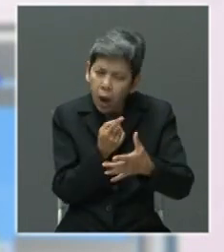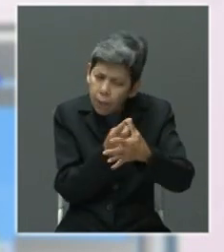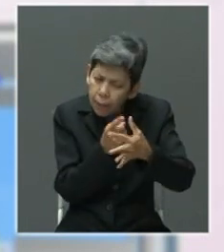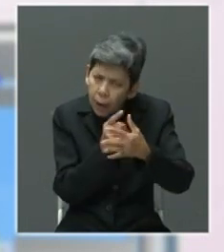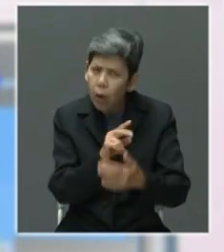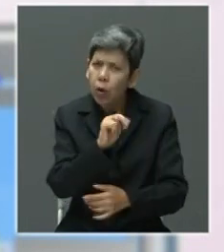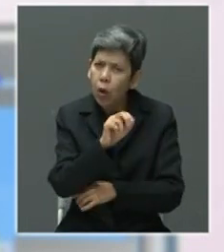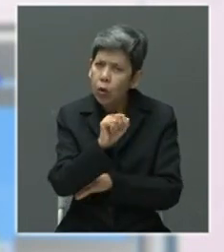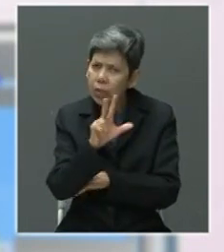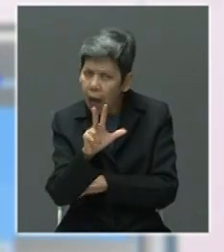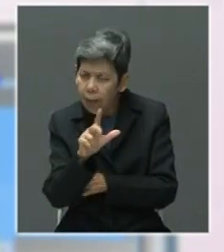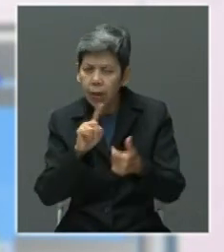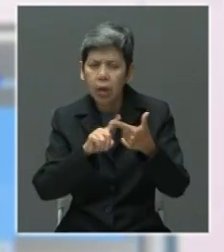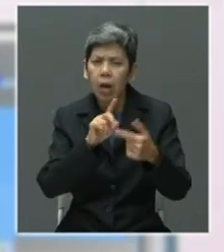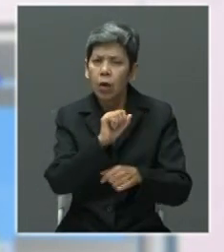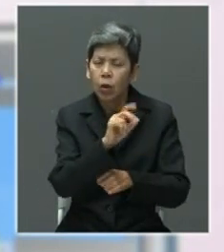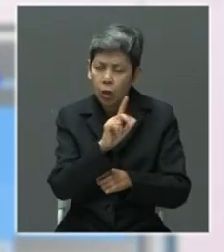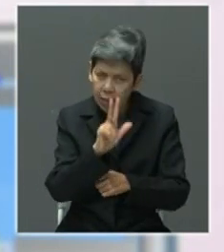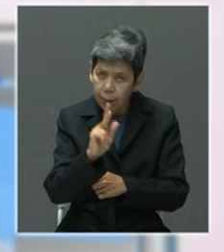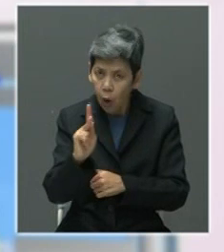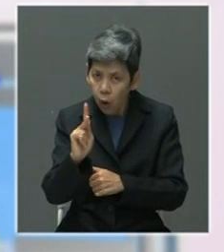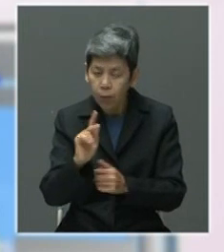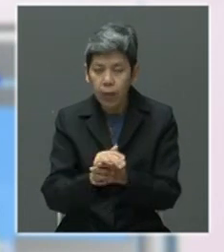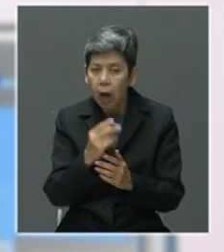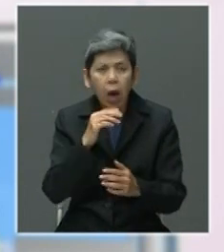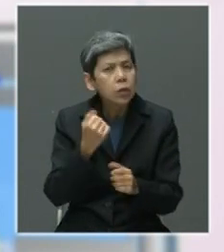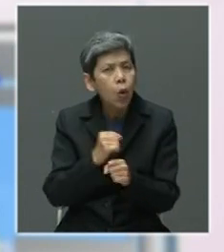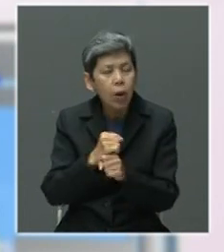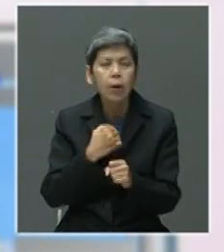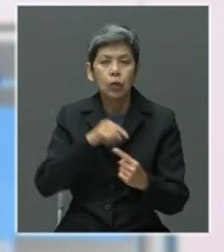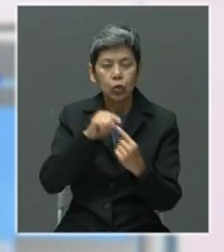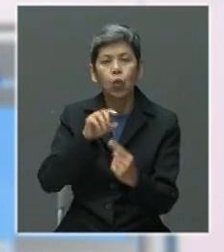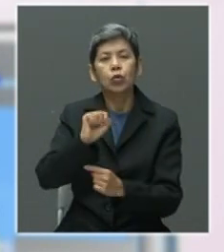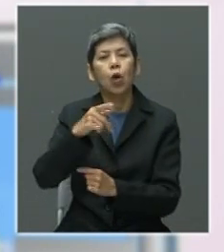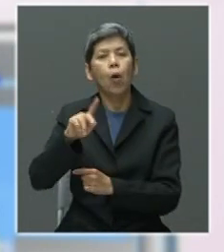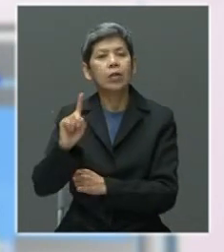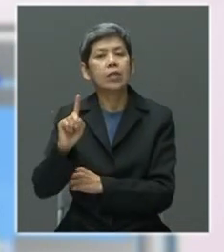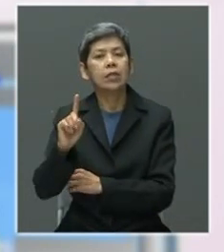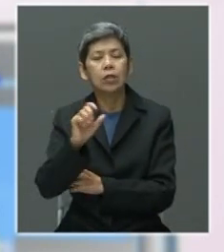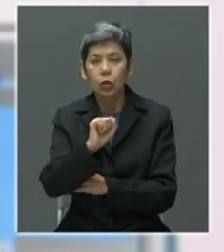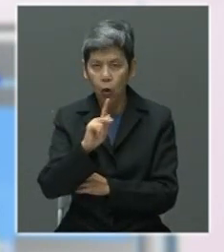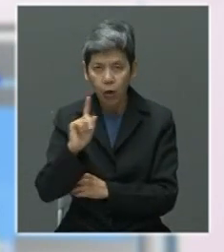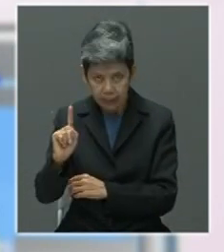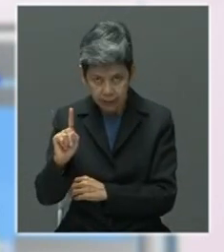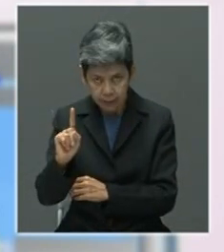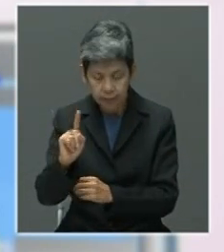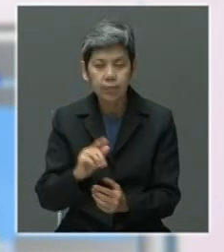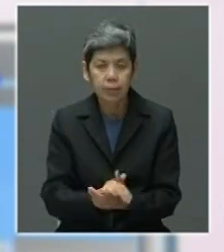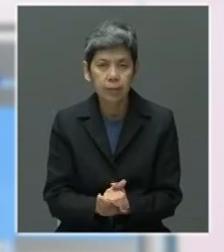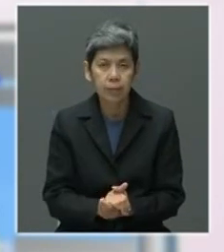นสสามนสสามกเนี่ยมาจากสอคอหนึ่ง ครับ